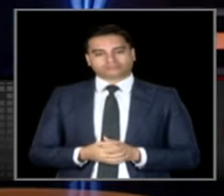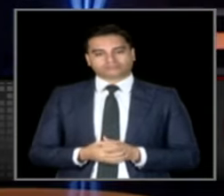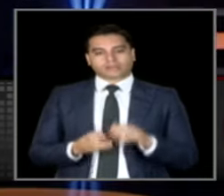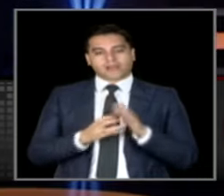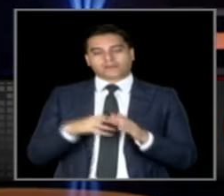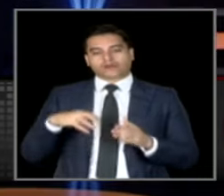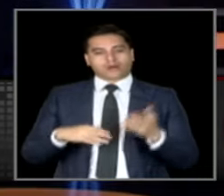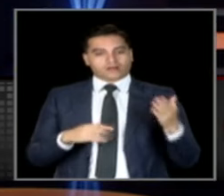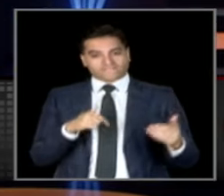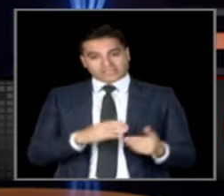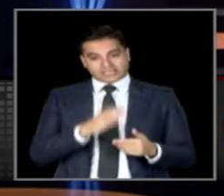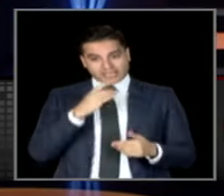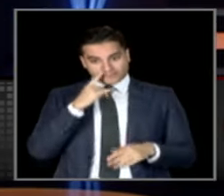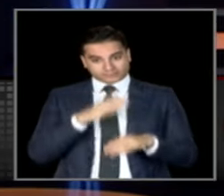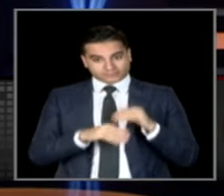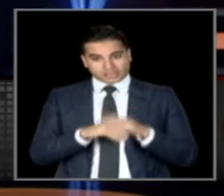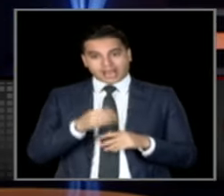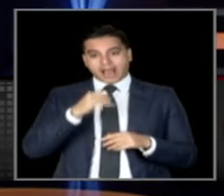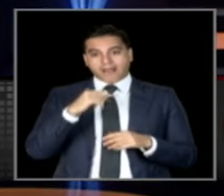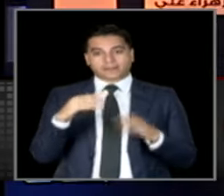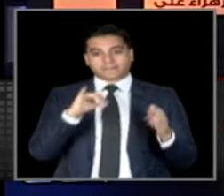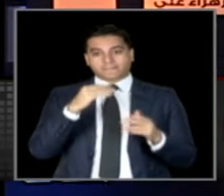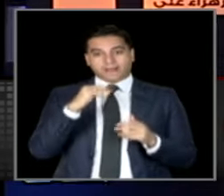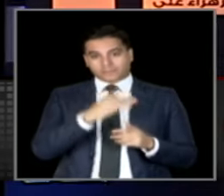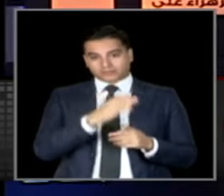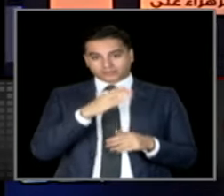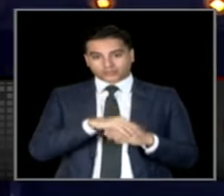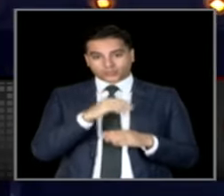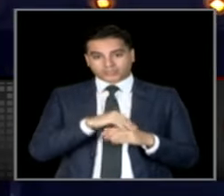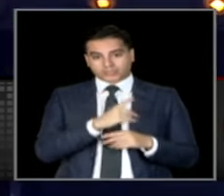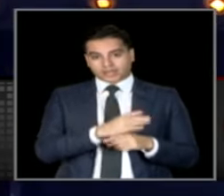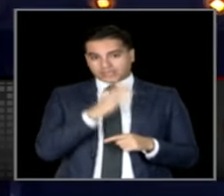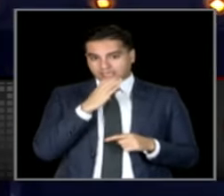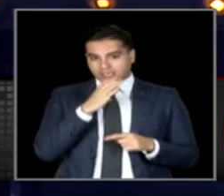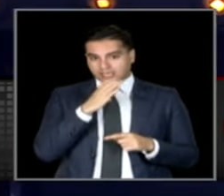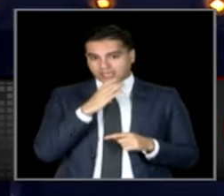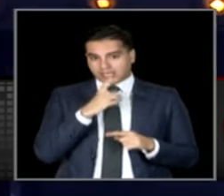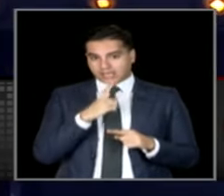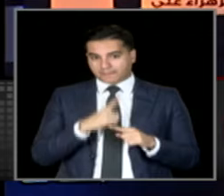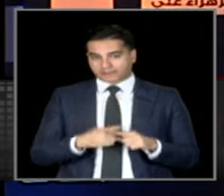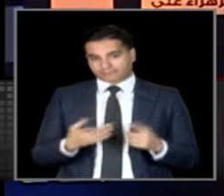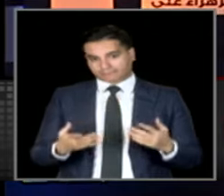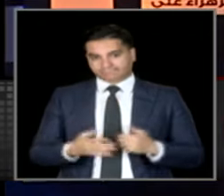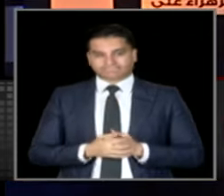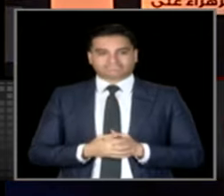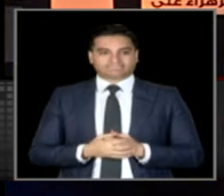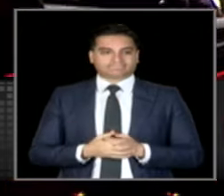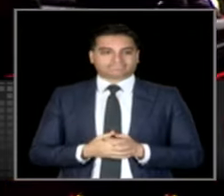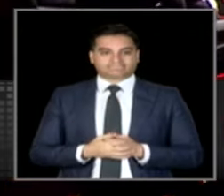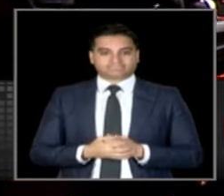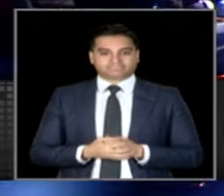جامعة القاهرة في إجابة. أحمد محمد ميدو. سويسرا. سويسرا إجابة خاطئة.